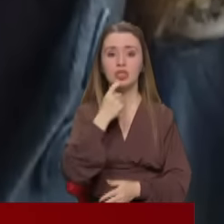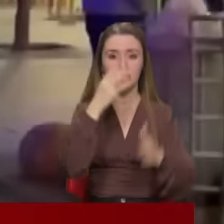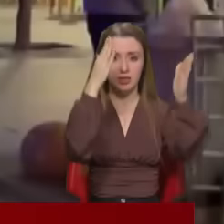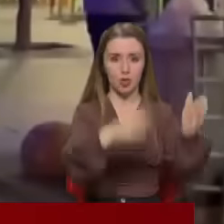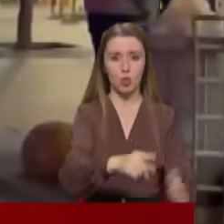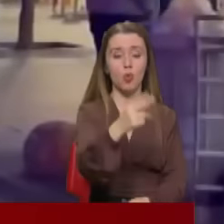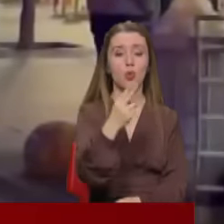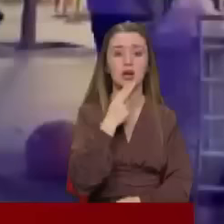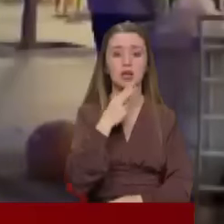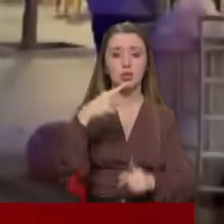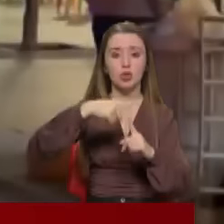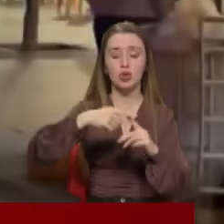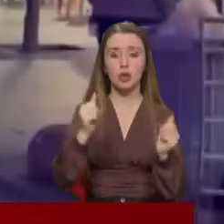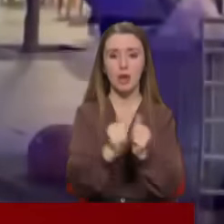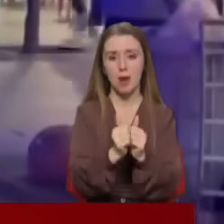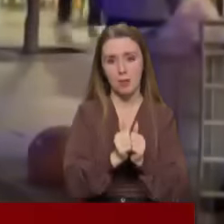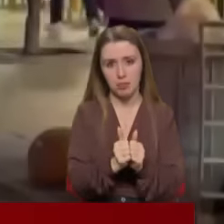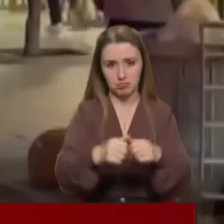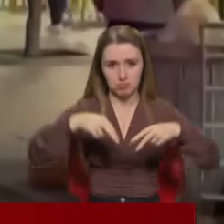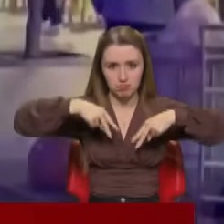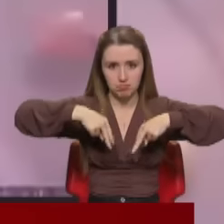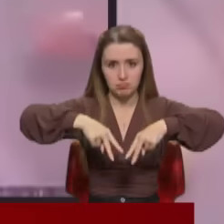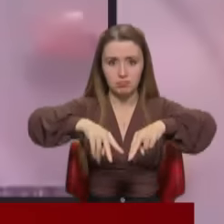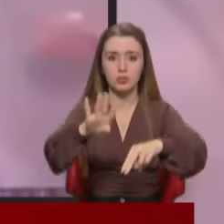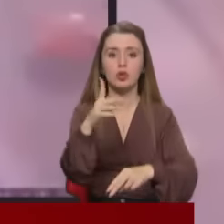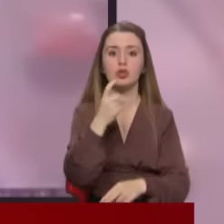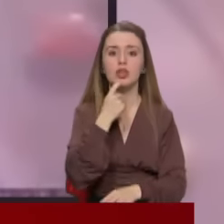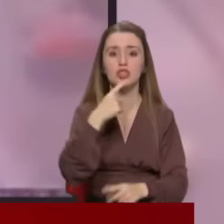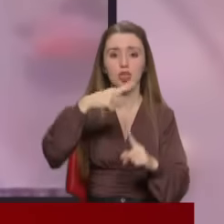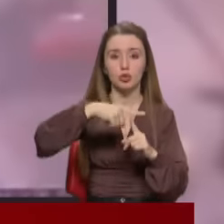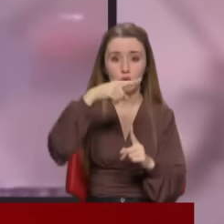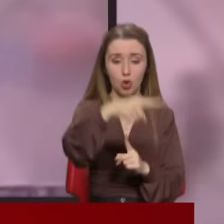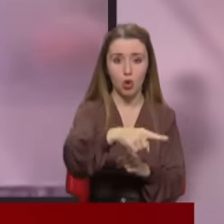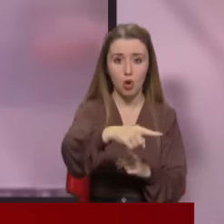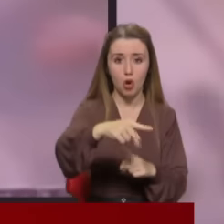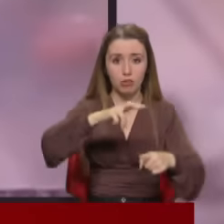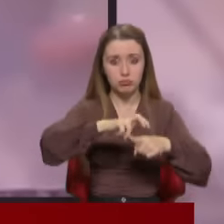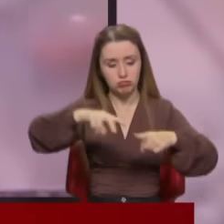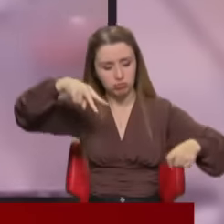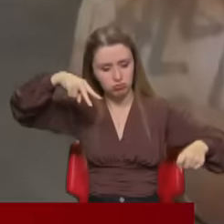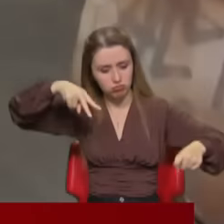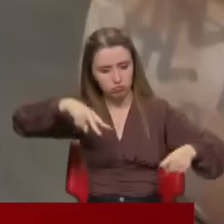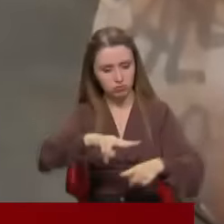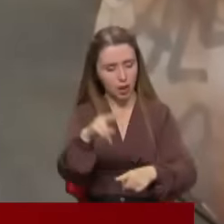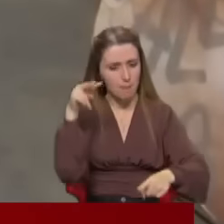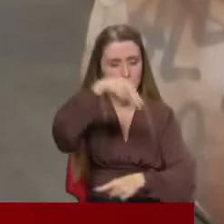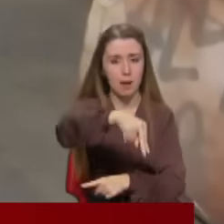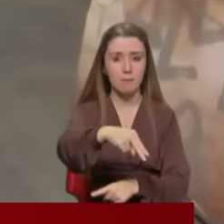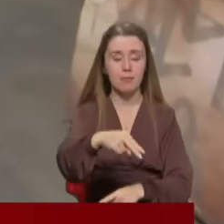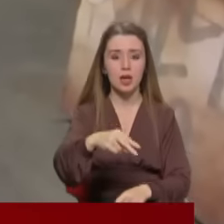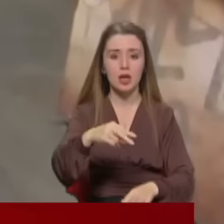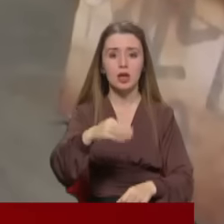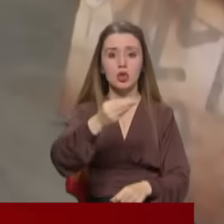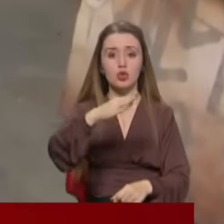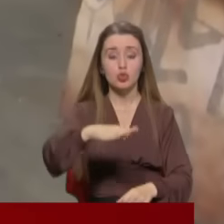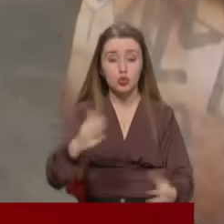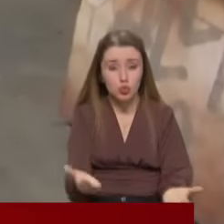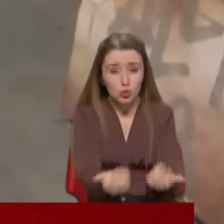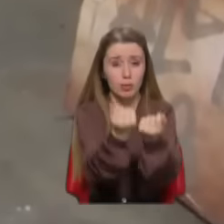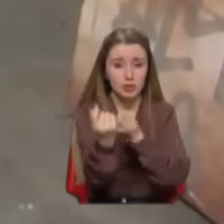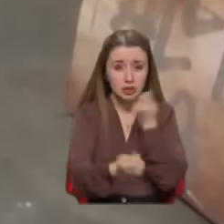Çölege torunuyla Bahariye Caddesi'nde yürüyordu. 4 yaşındaki torunu Adem tramvay yoluna atladı. Çocuk çıkış yaptı. Çocuğu